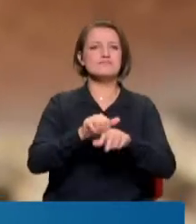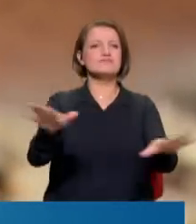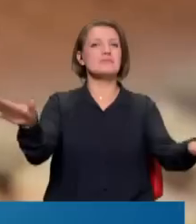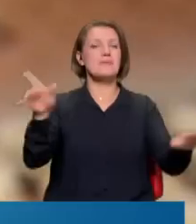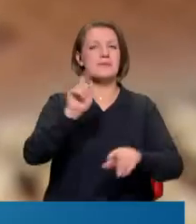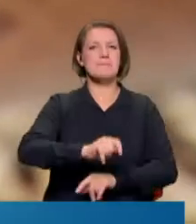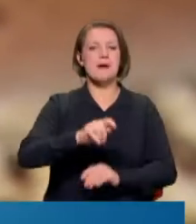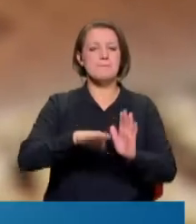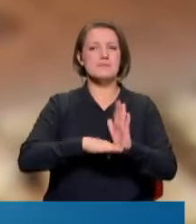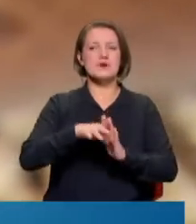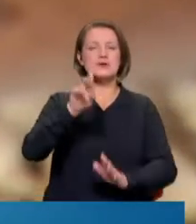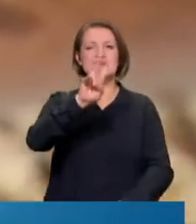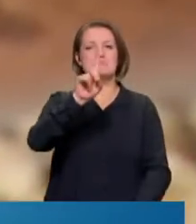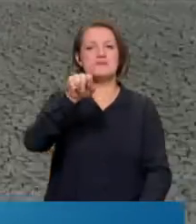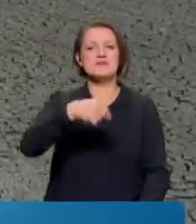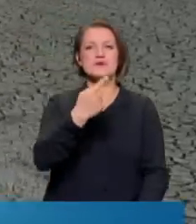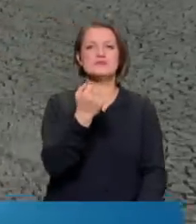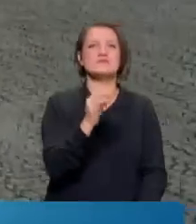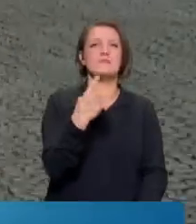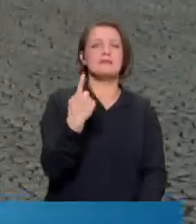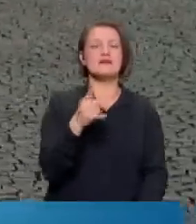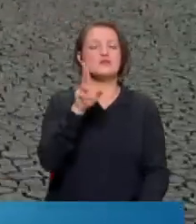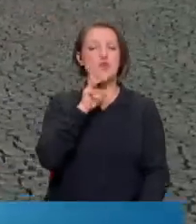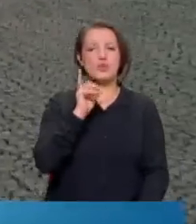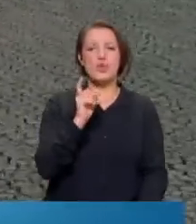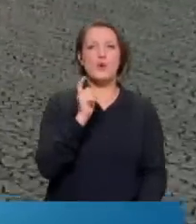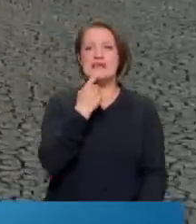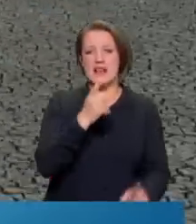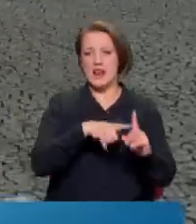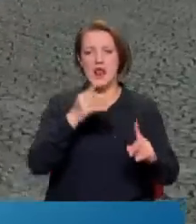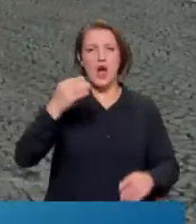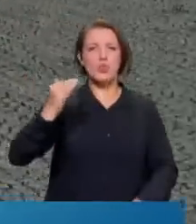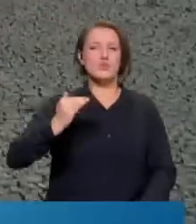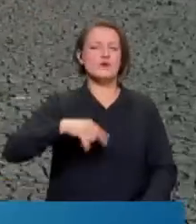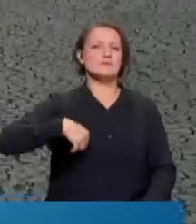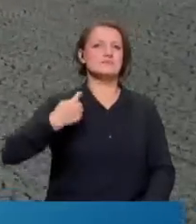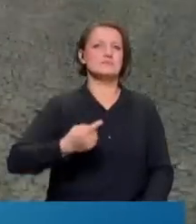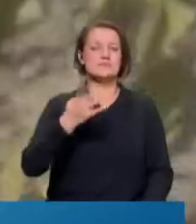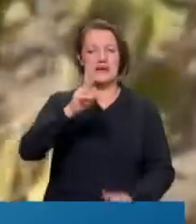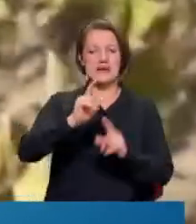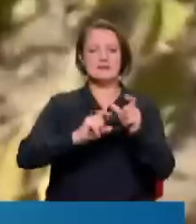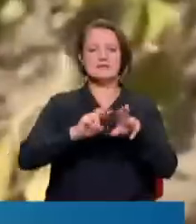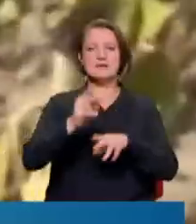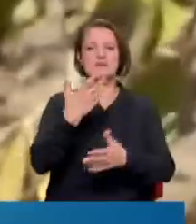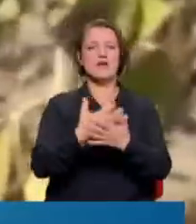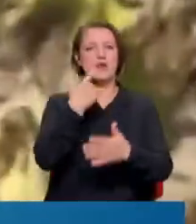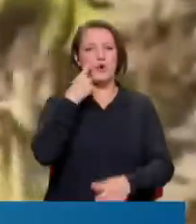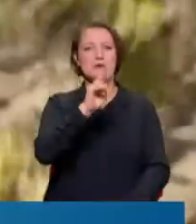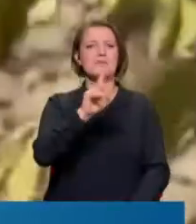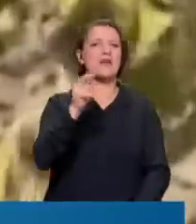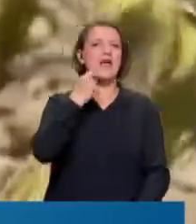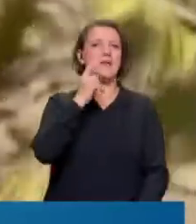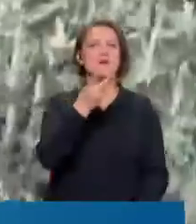% 21,00 ile son 9 yılın en düşük seviyesine geriledi Oysa İSKİ verilerine göre 21 Ekim